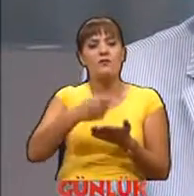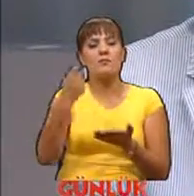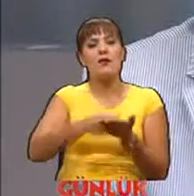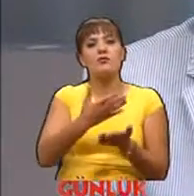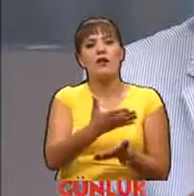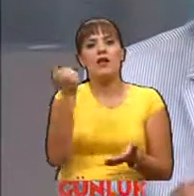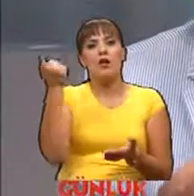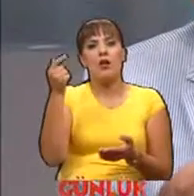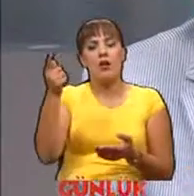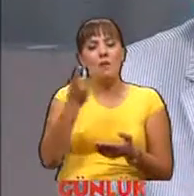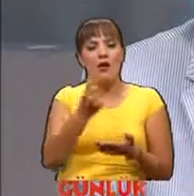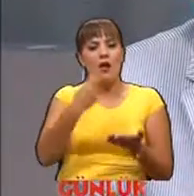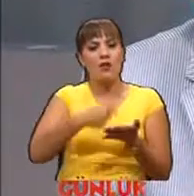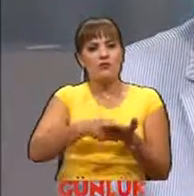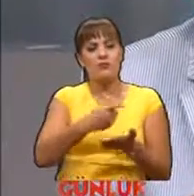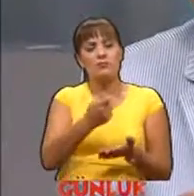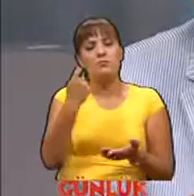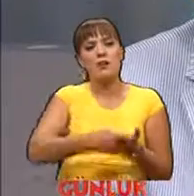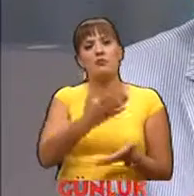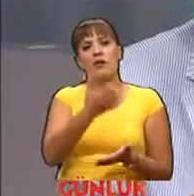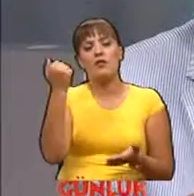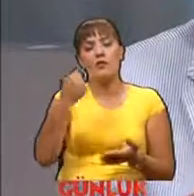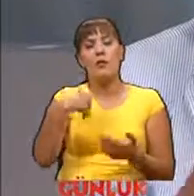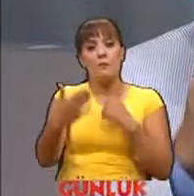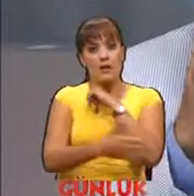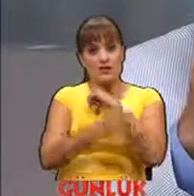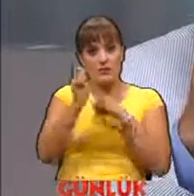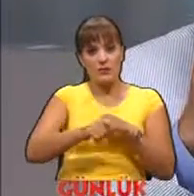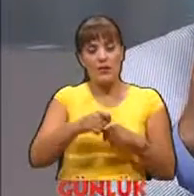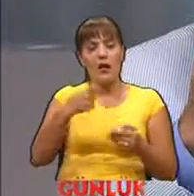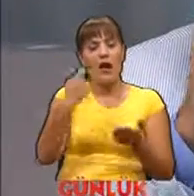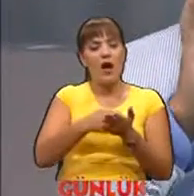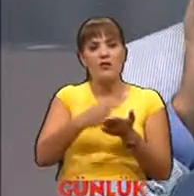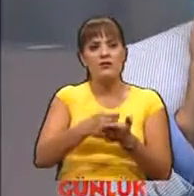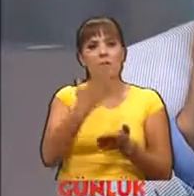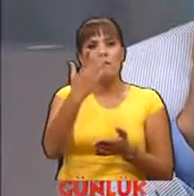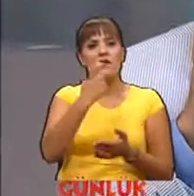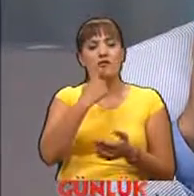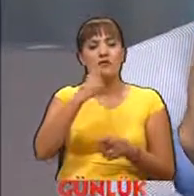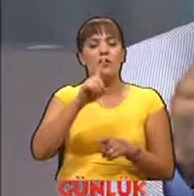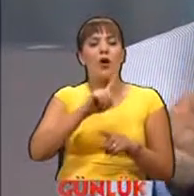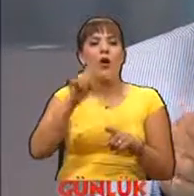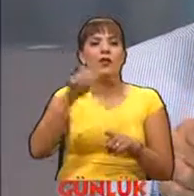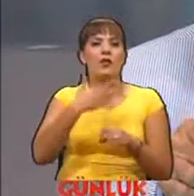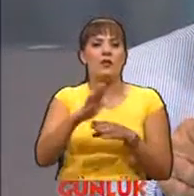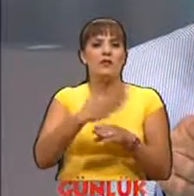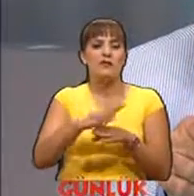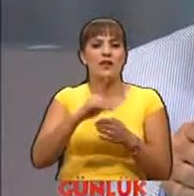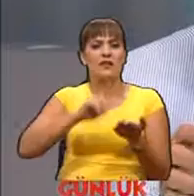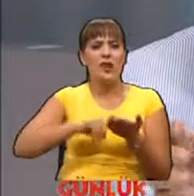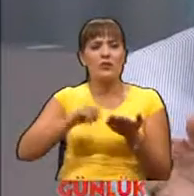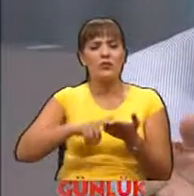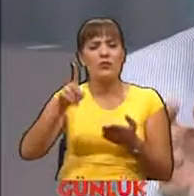alıyor. Bağış yapıldığında harç 5 yıl 10 taksit.